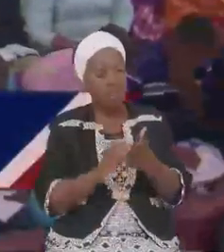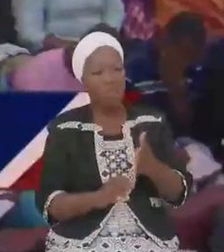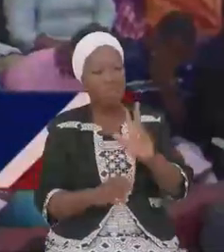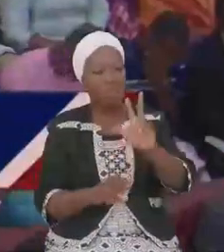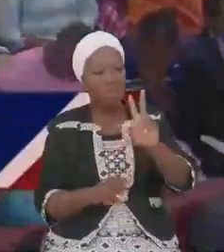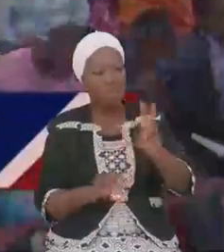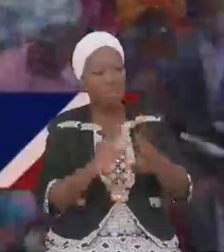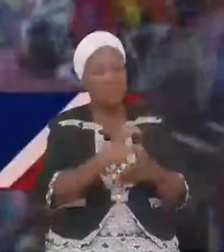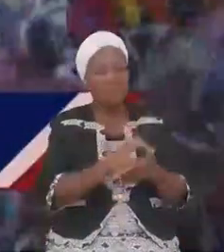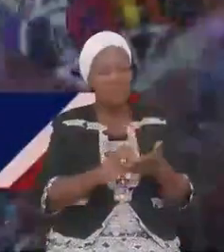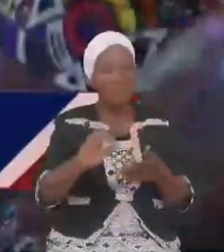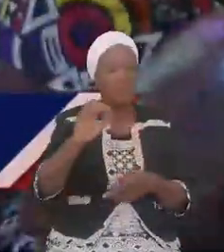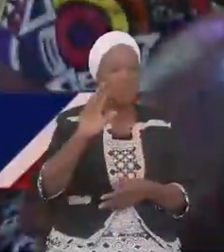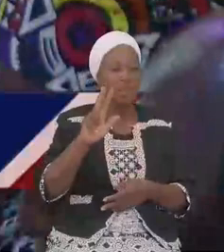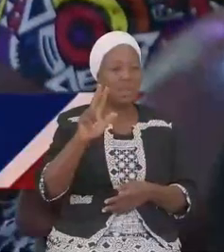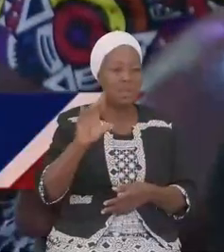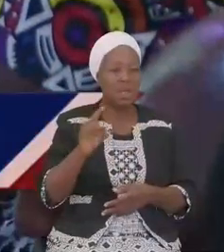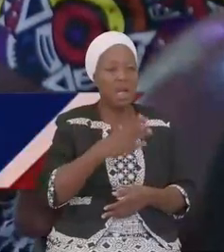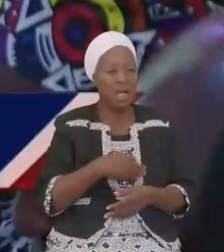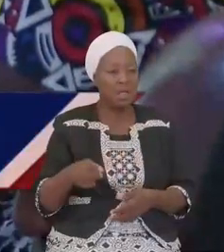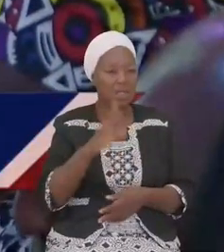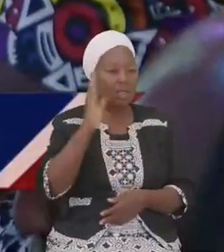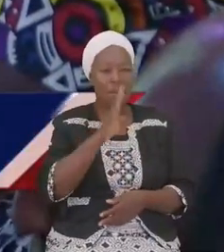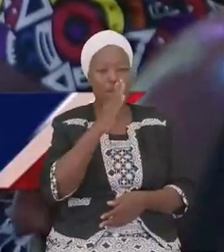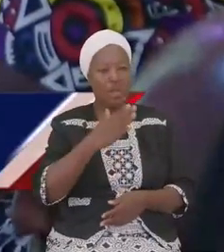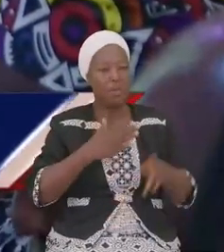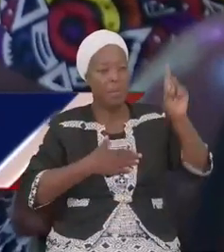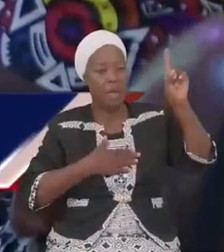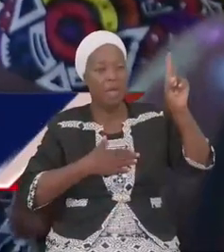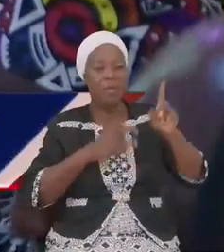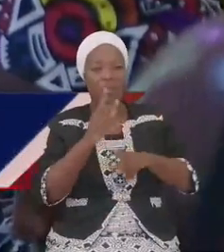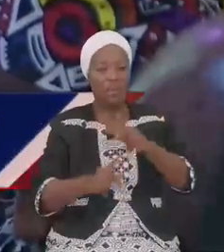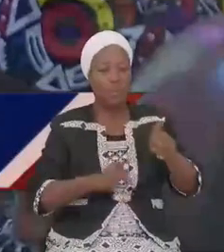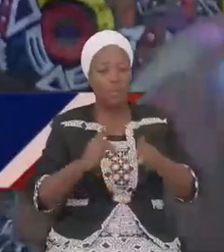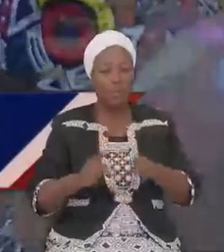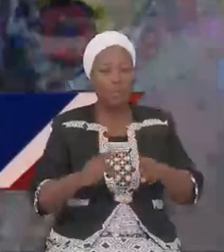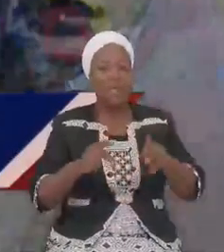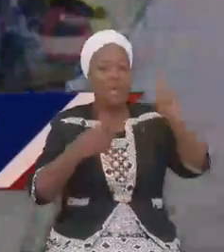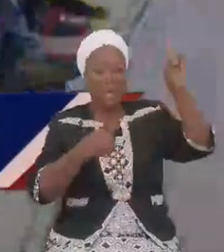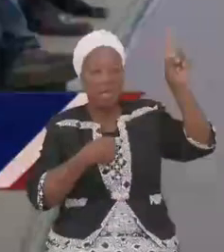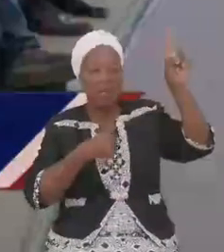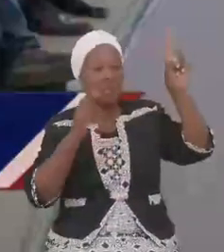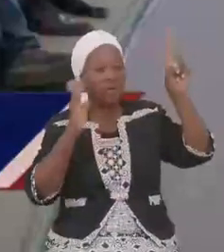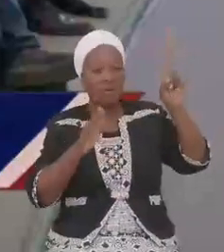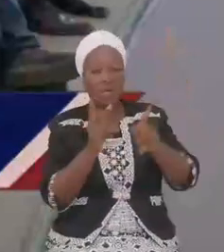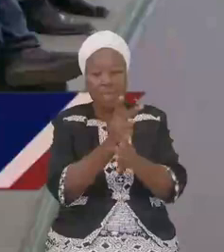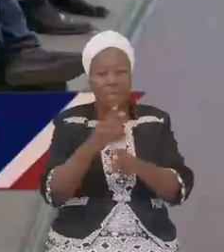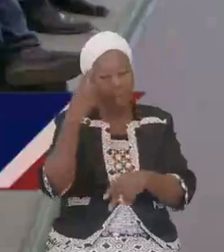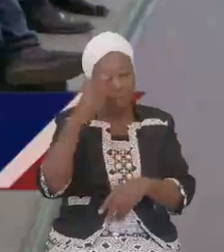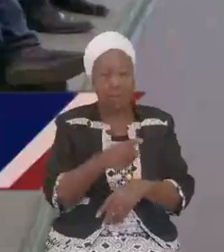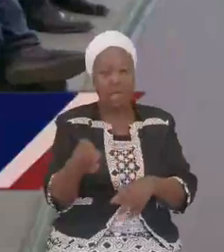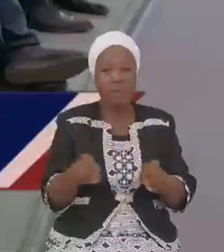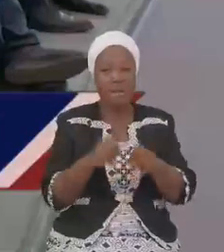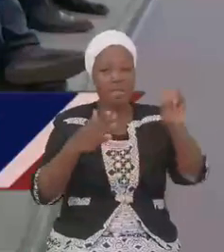Jérémie 32, verset 38. Ils seront mon peuple. Je vais prendre soin d'eux comme mon peuple. Je